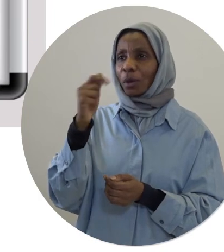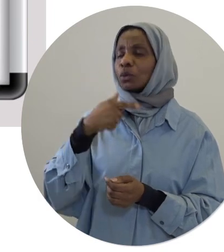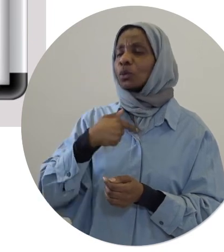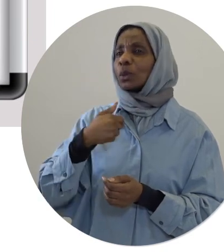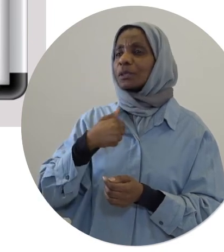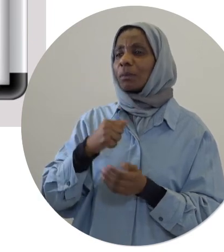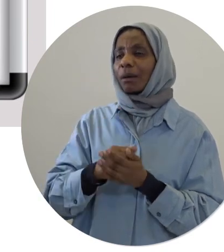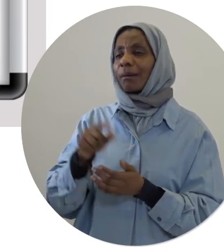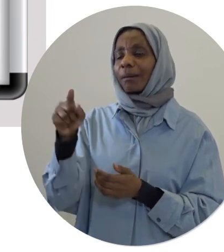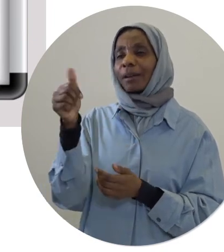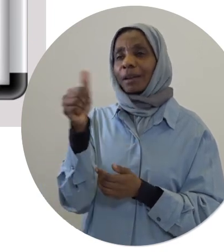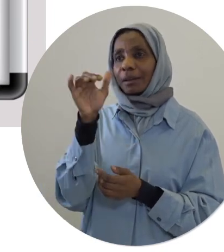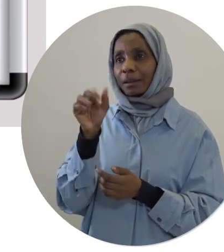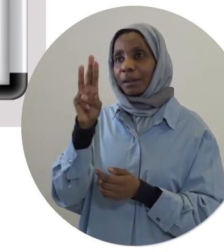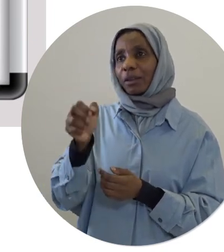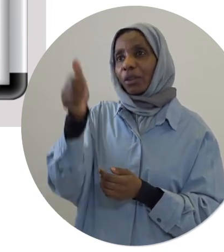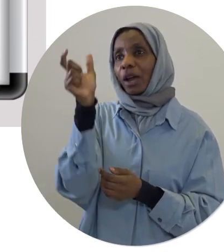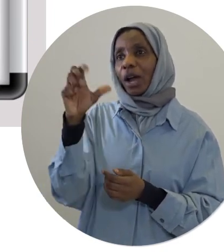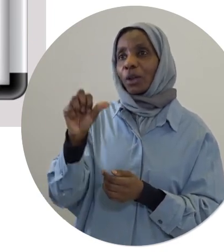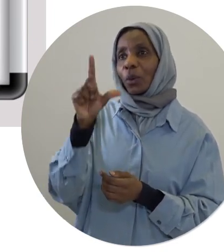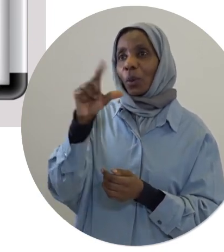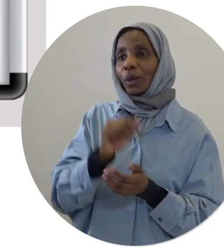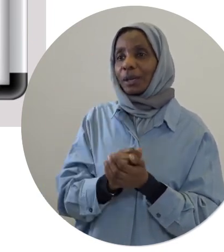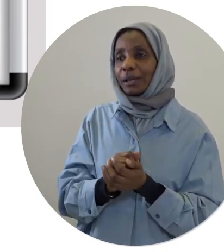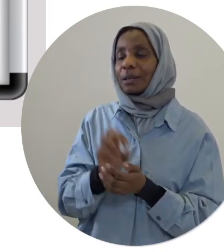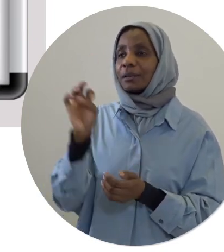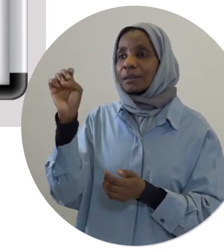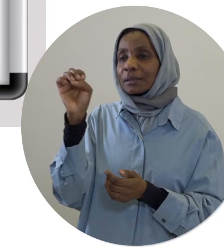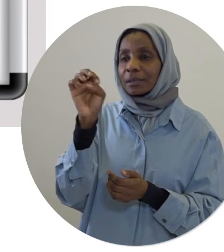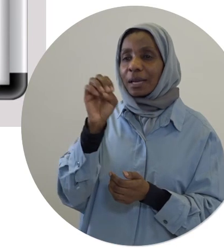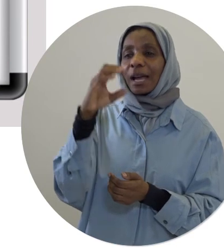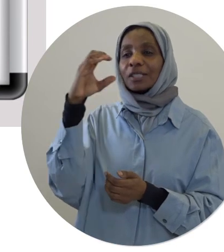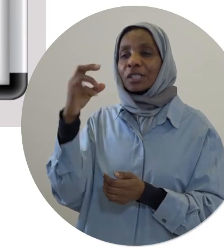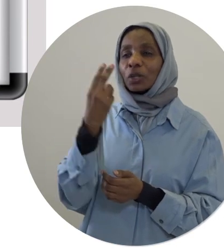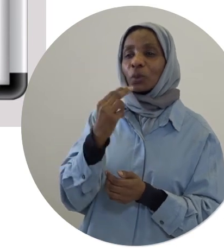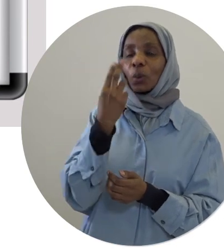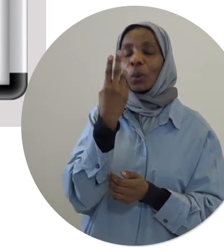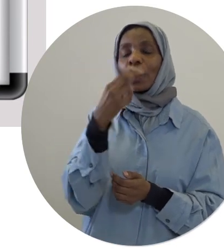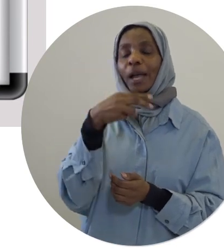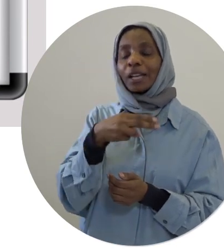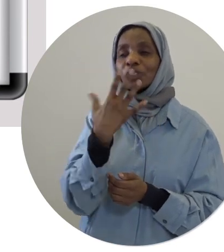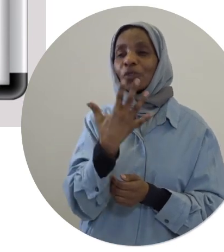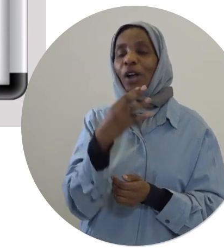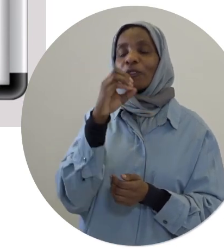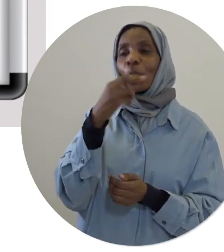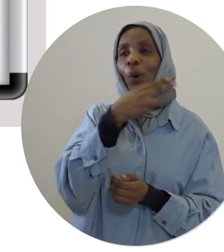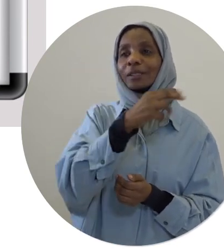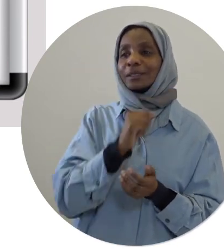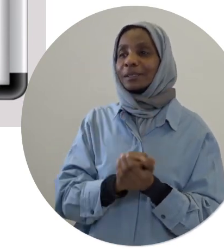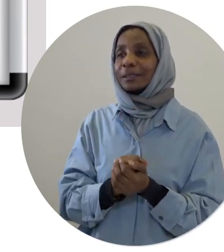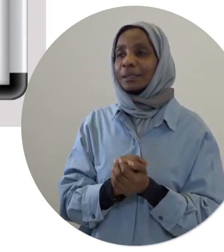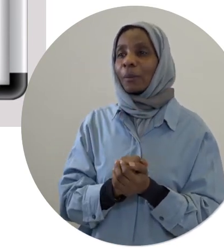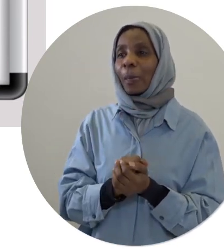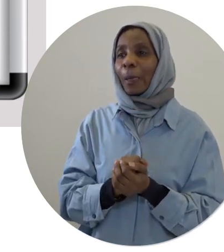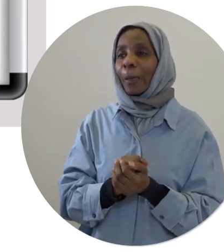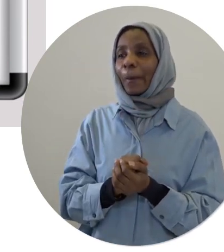كربون؟ المادة هي الإيثانول. الصيغة الكيميائية C2H5OH.